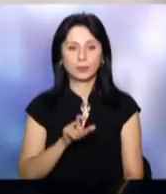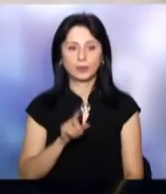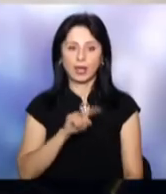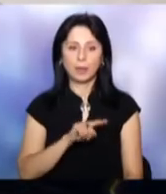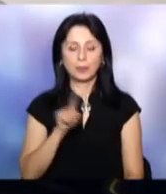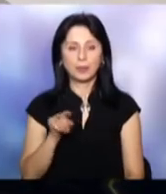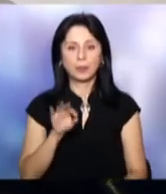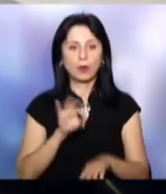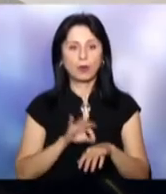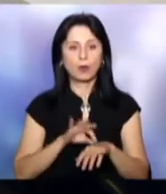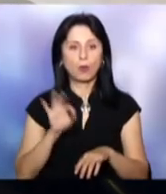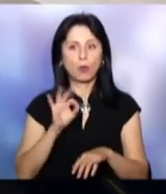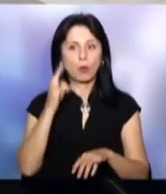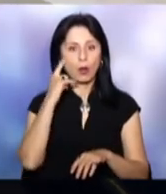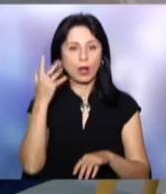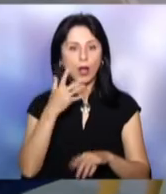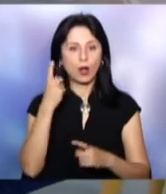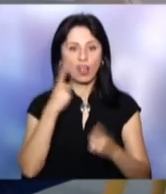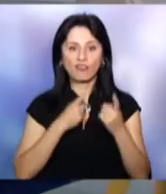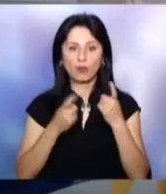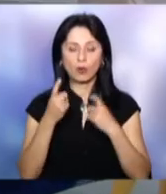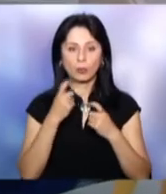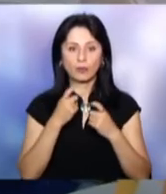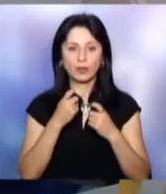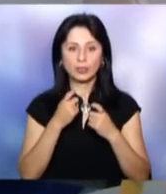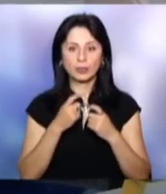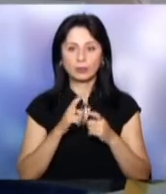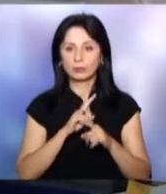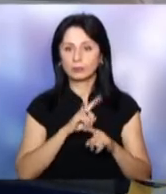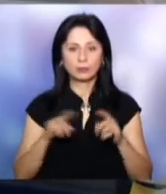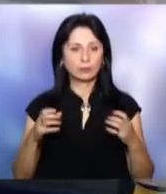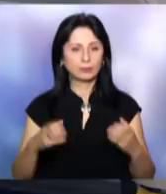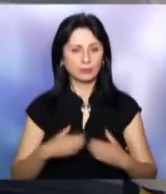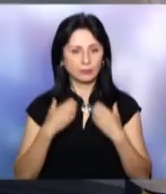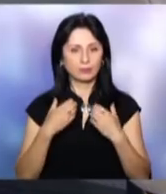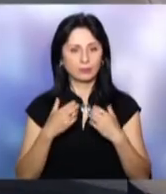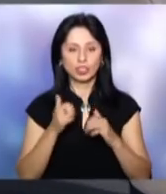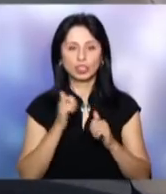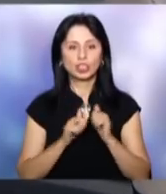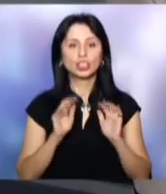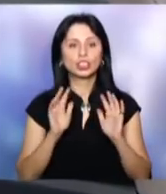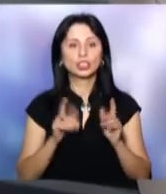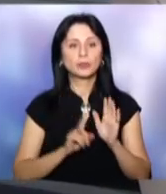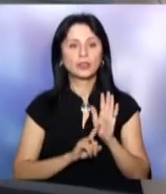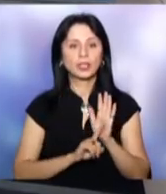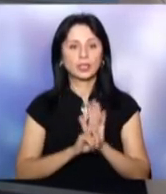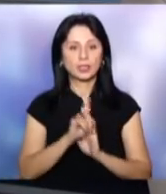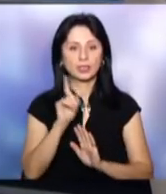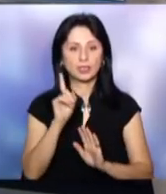თუ იმ დიაგნოზის შესახებ იღებს ინფორმაციას, განსხვავებული რეაქცია აქვს და ხშირ შემთხვევაში